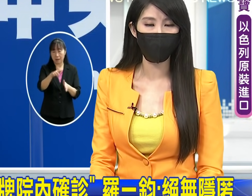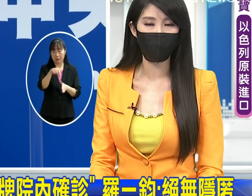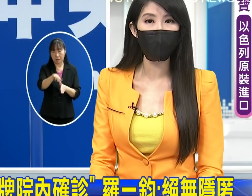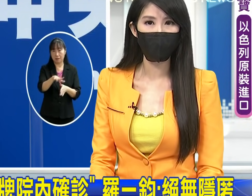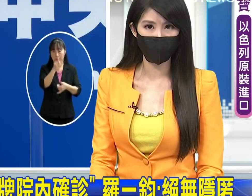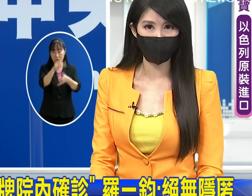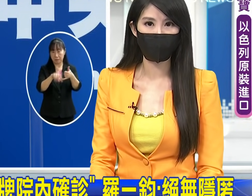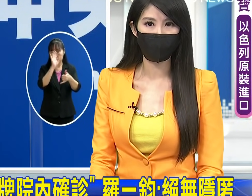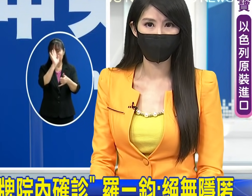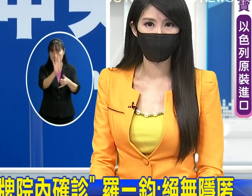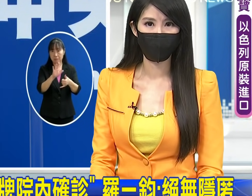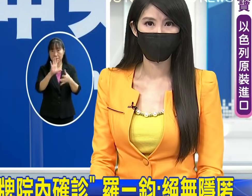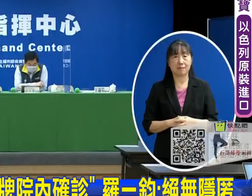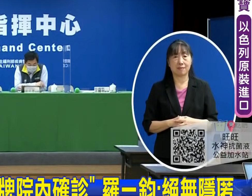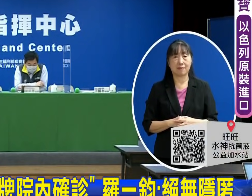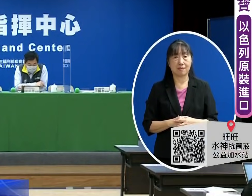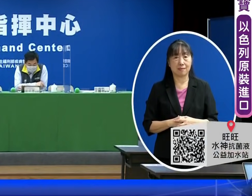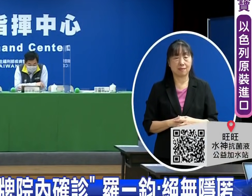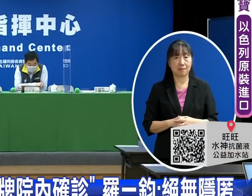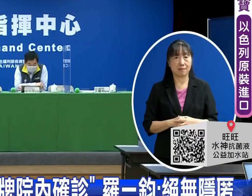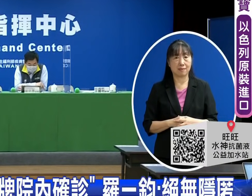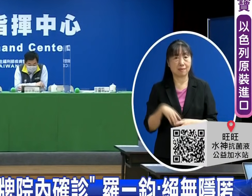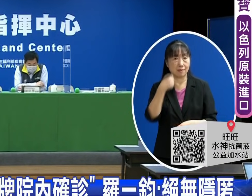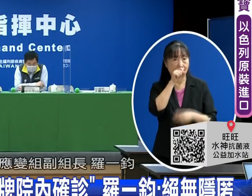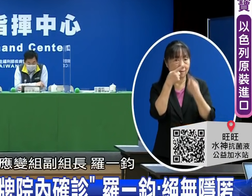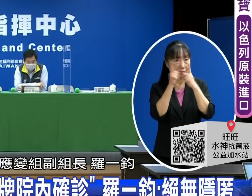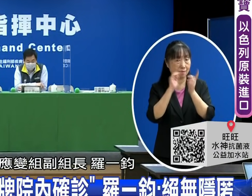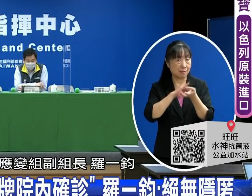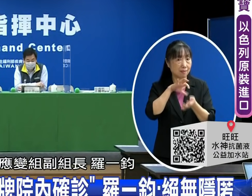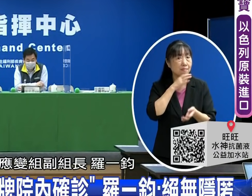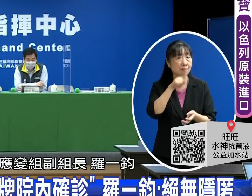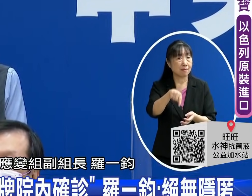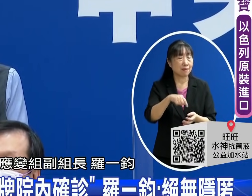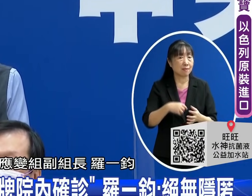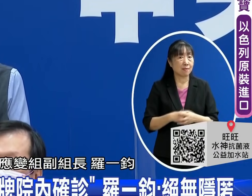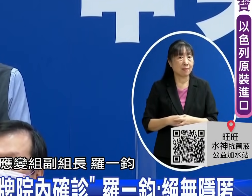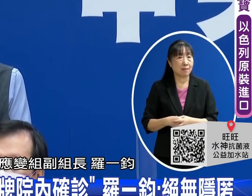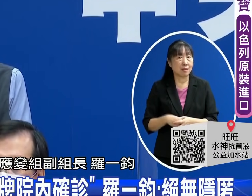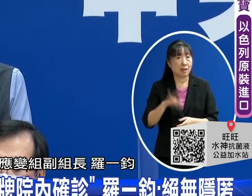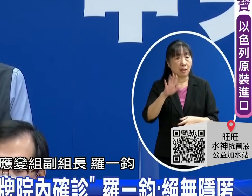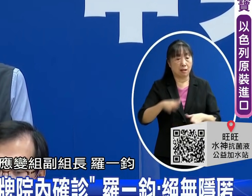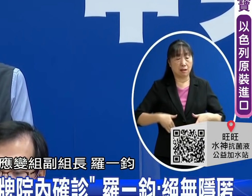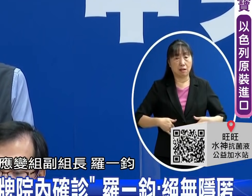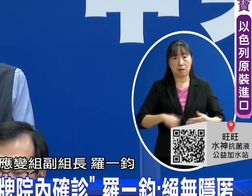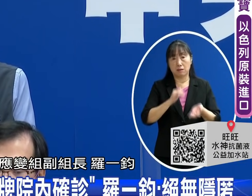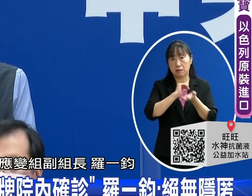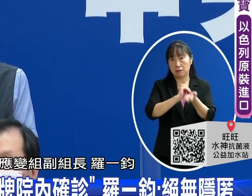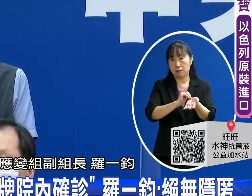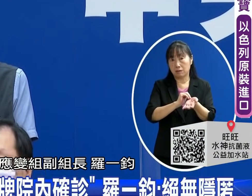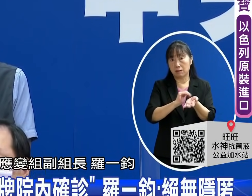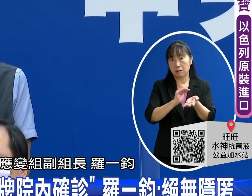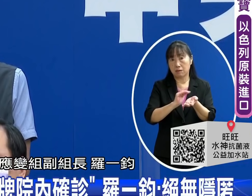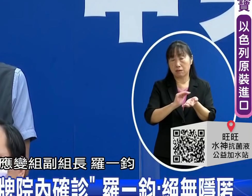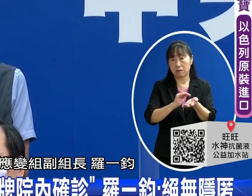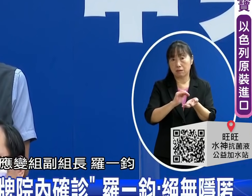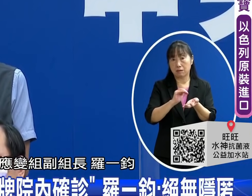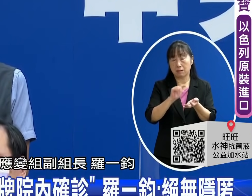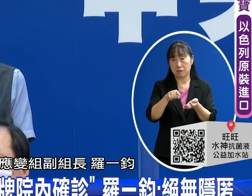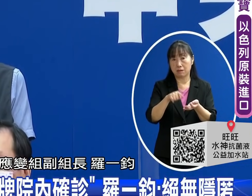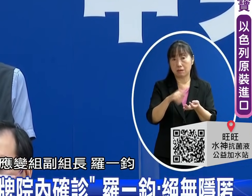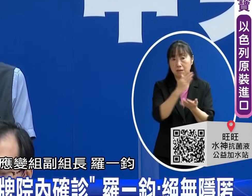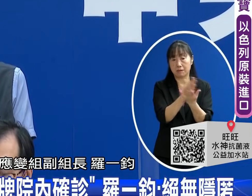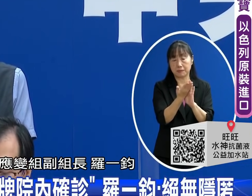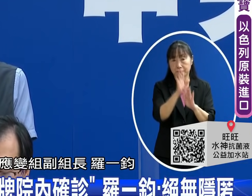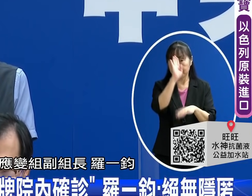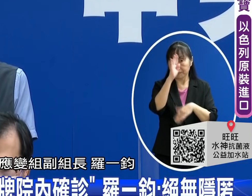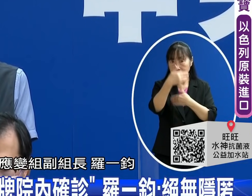系统，绝对没有隐匿。 好，台大的七 C 是他们的这个急诊后送的这个综合病房